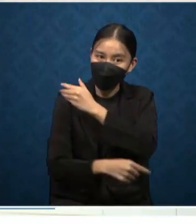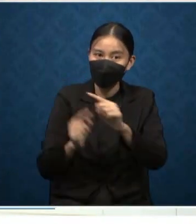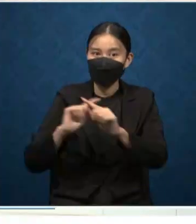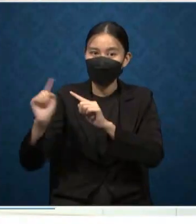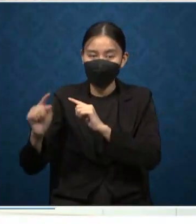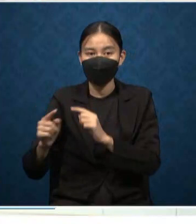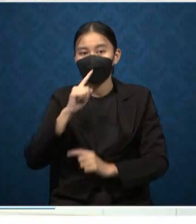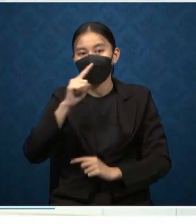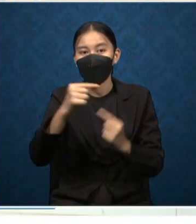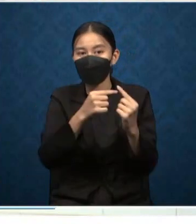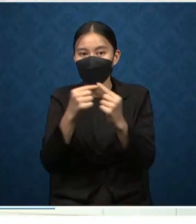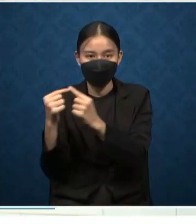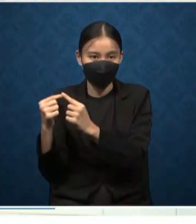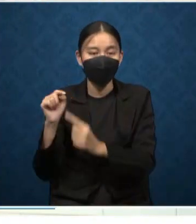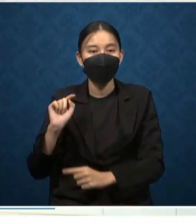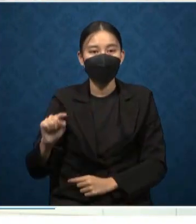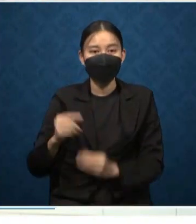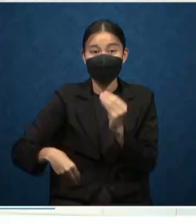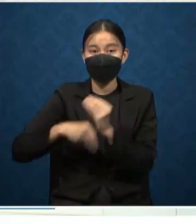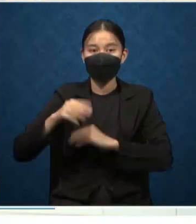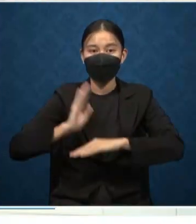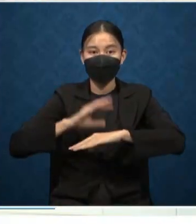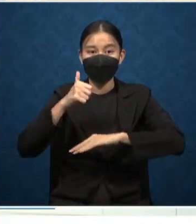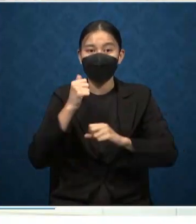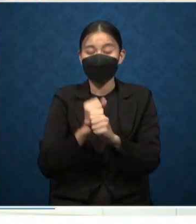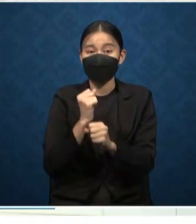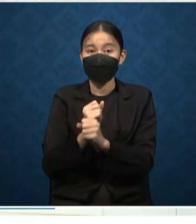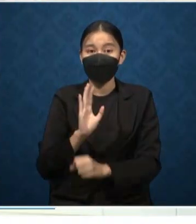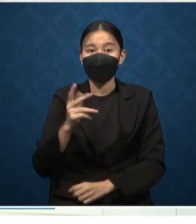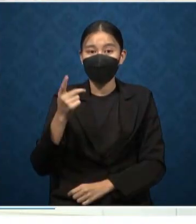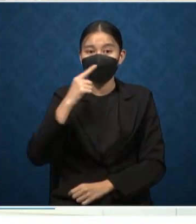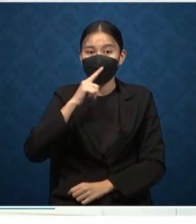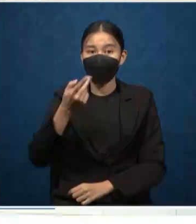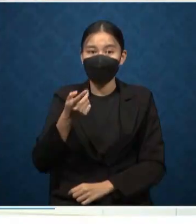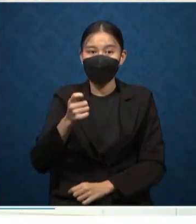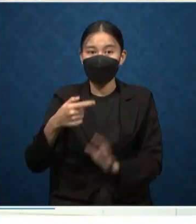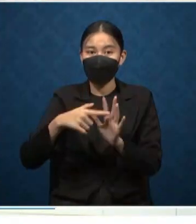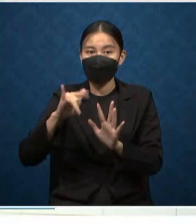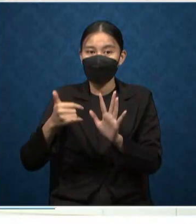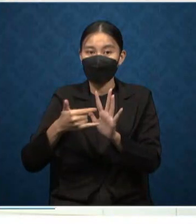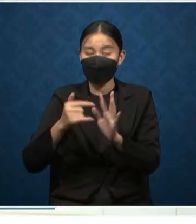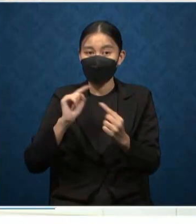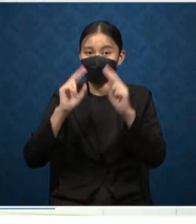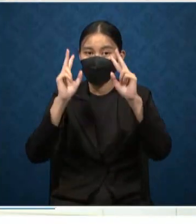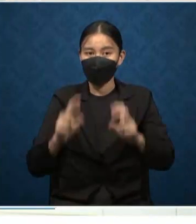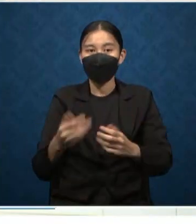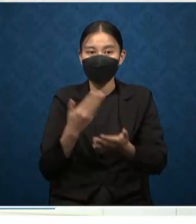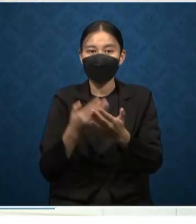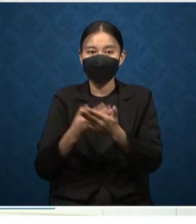ตต่ไปเปส่วขการเพิมผัสิภาพในการเยคริงเงนพ์ฮังพวประเด็